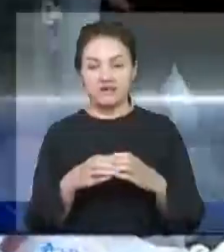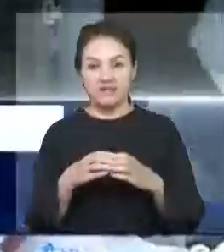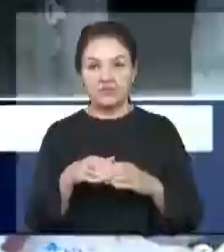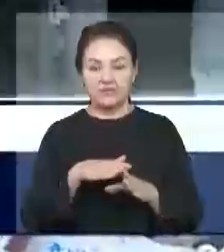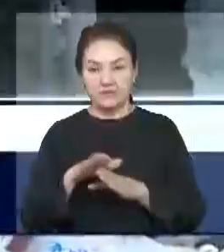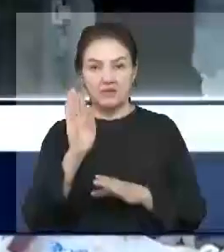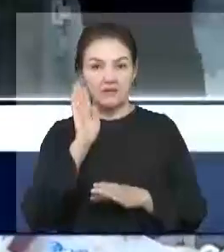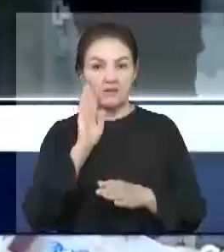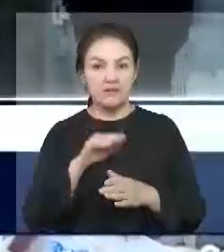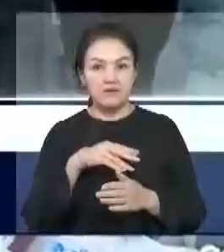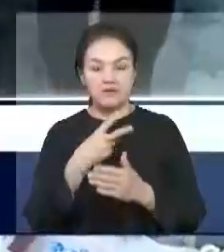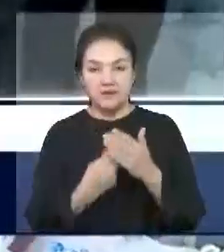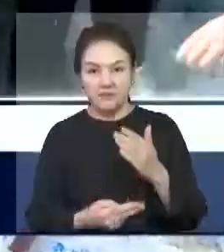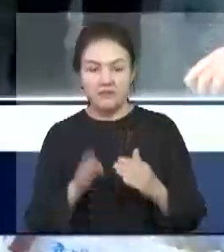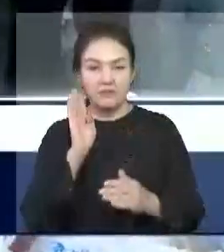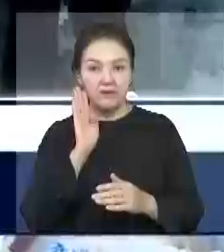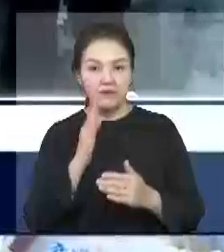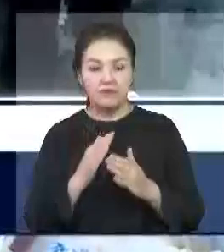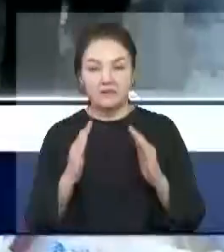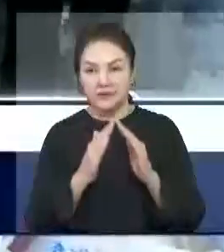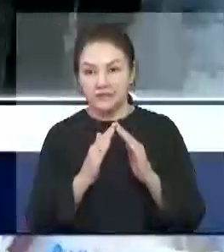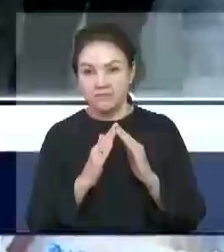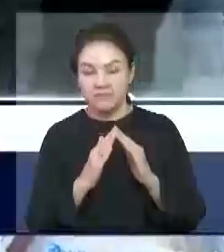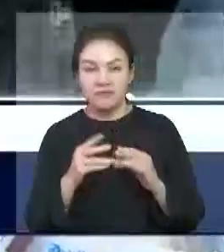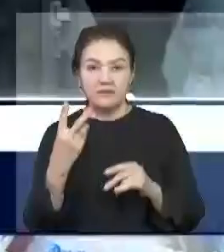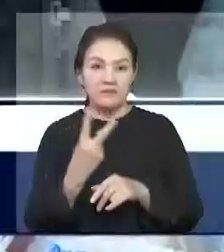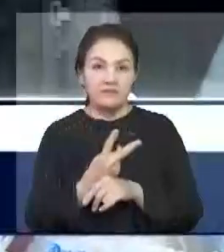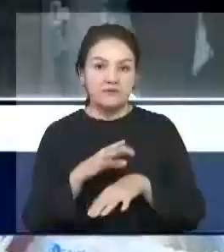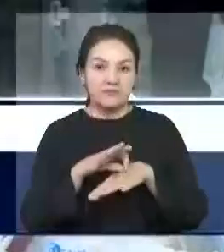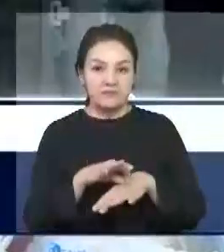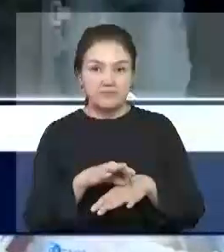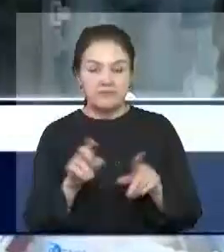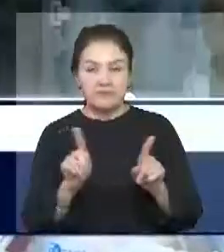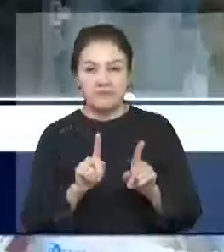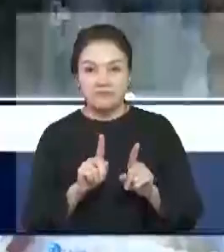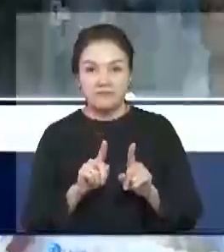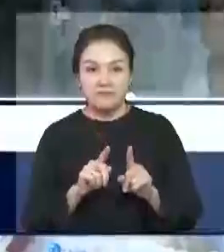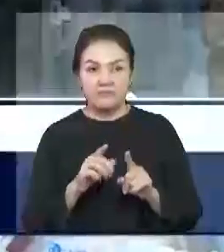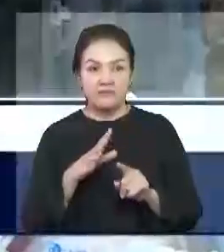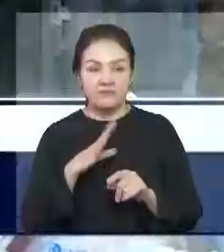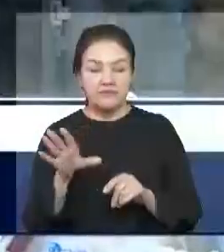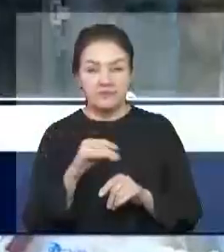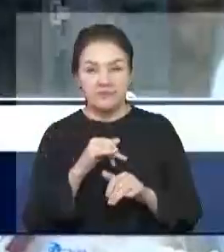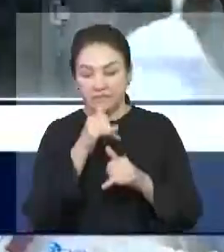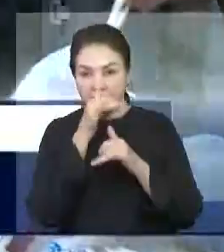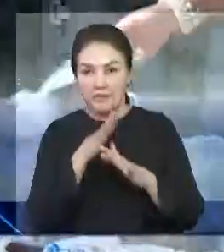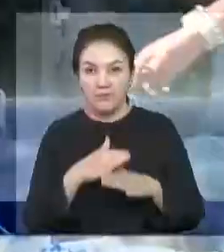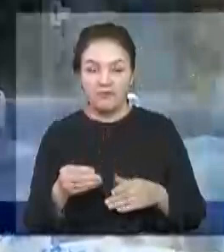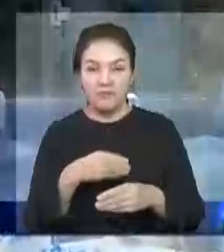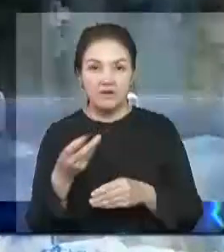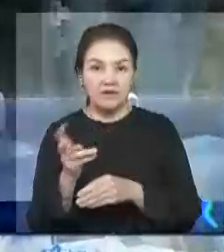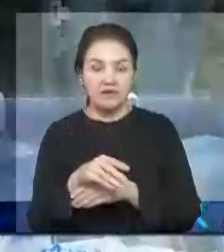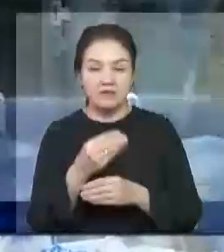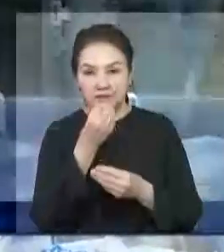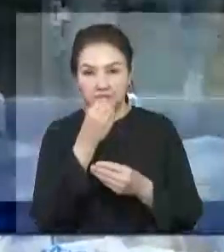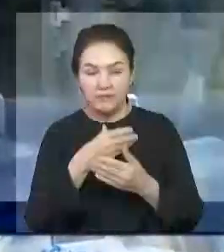подтопило сильно, дома ушли под воду. Мы вот вдвоем организовали, чтобы не все же могут выехать и взять продукты.